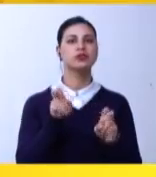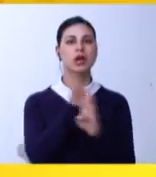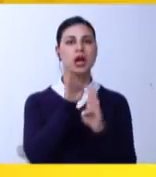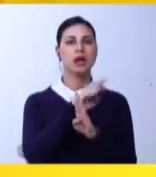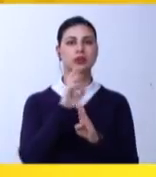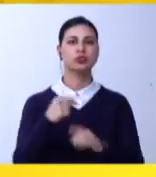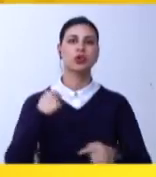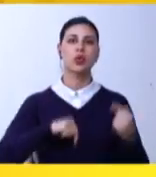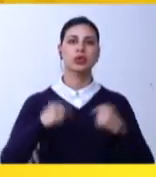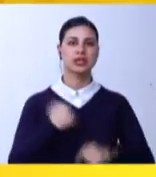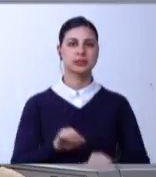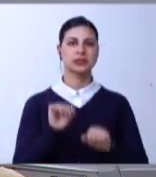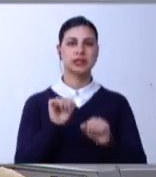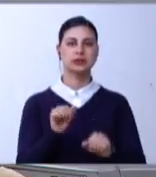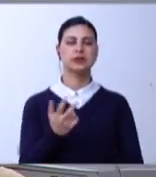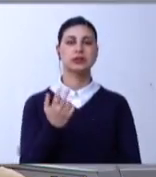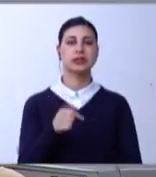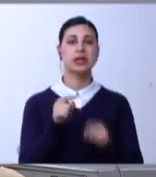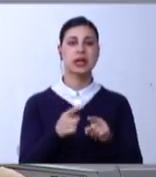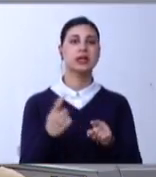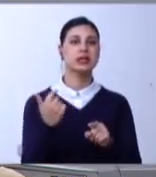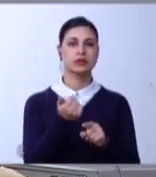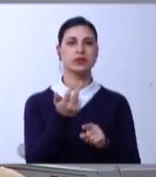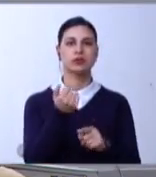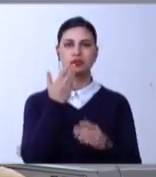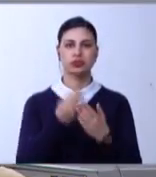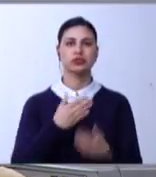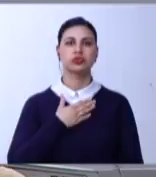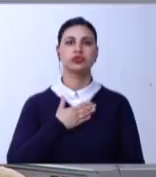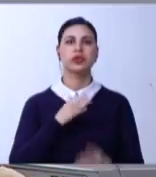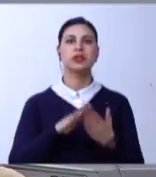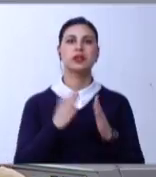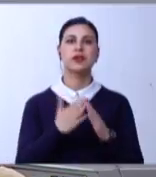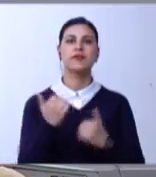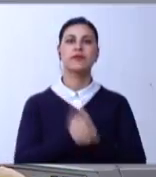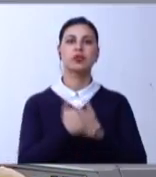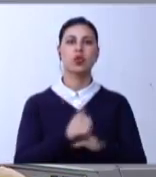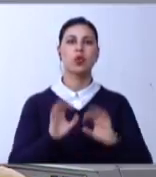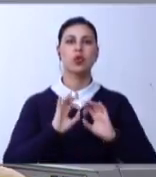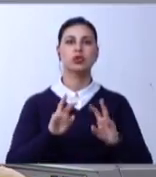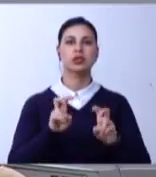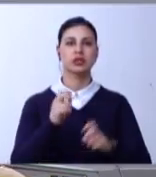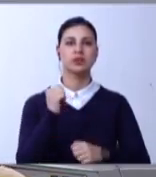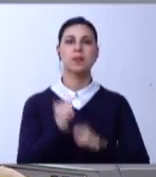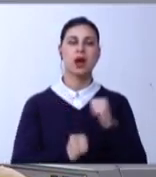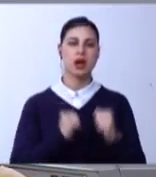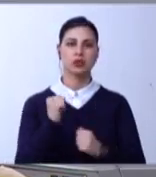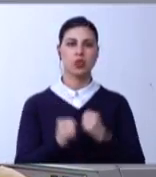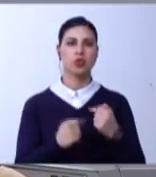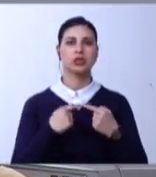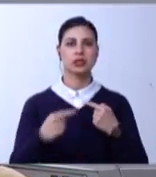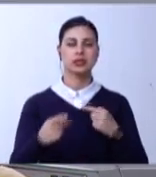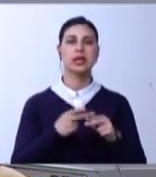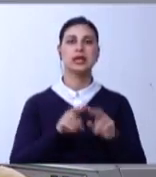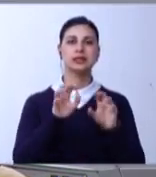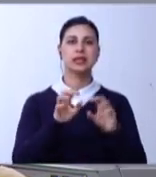და ორგანიზმის დაცვას. დიახ, და ამ კვირაში რა თქმა უნდა ჩვენ ვიქტორინის წესები ეძღვნება მარათონს. აუცილებლად დაიმახსოვროთ ეს